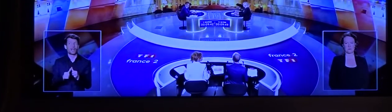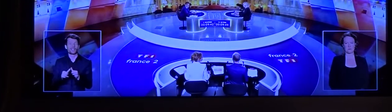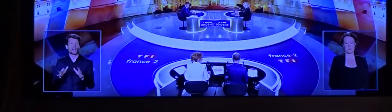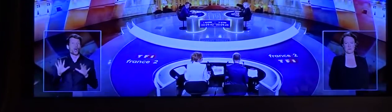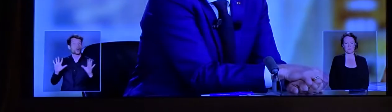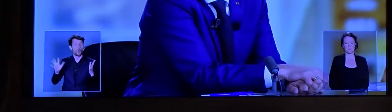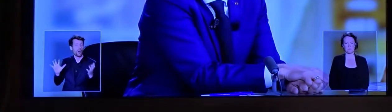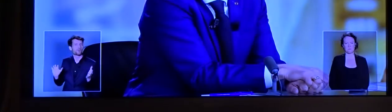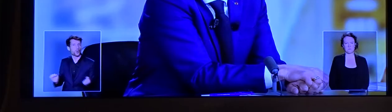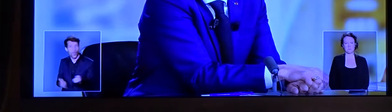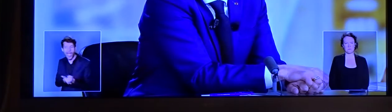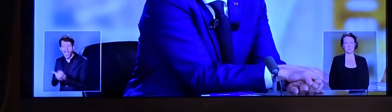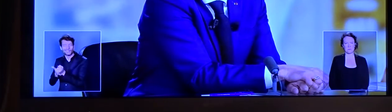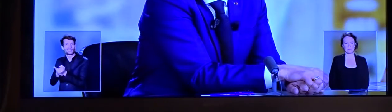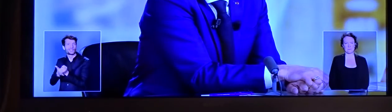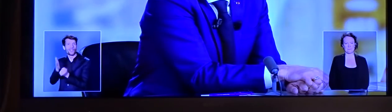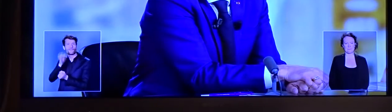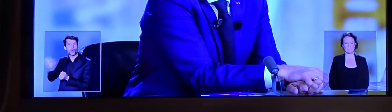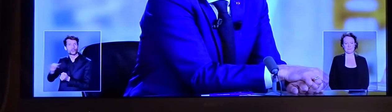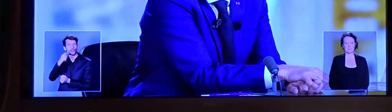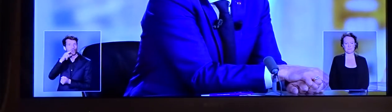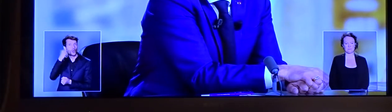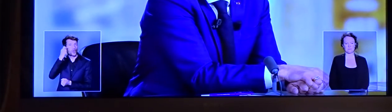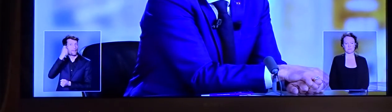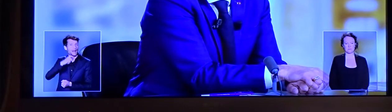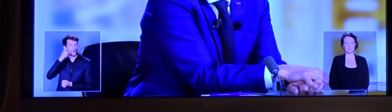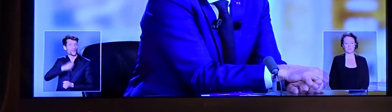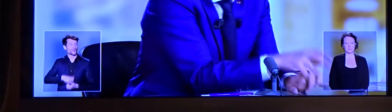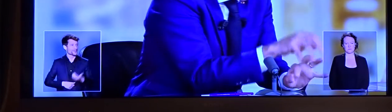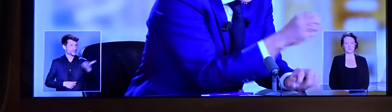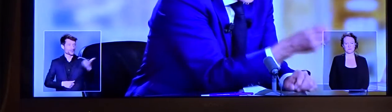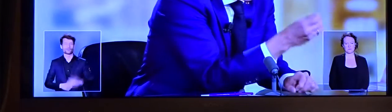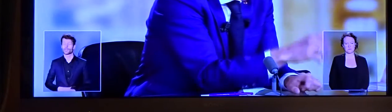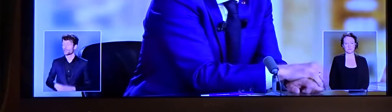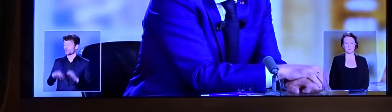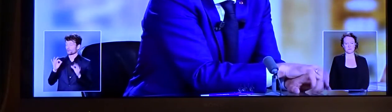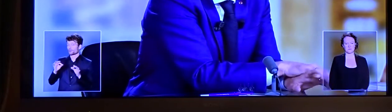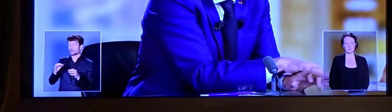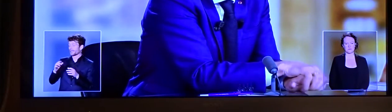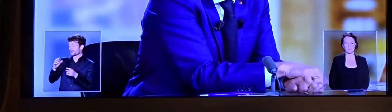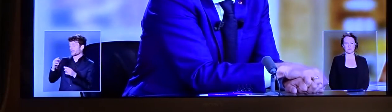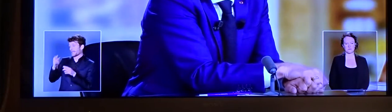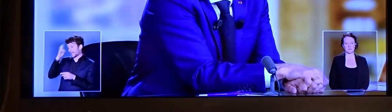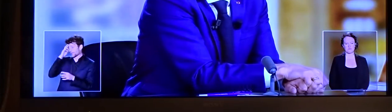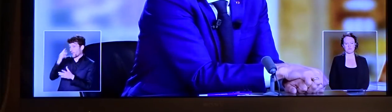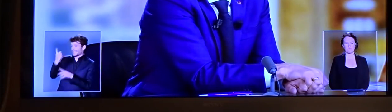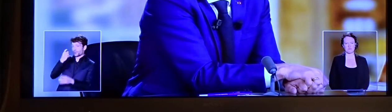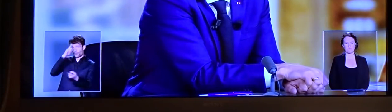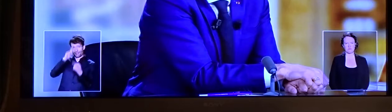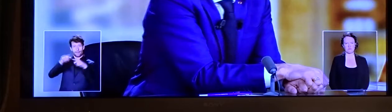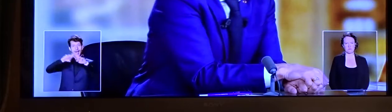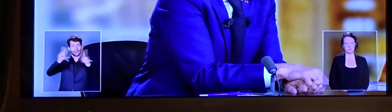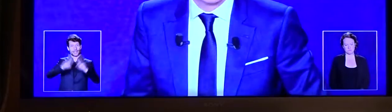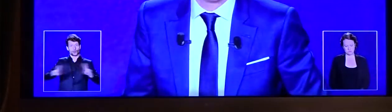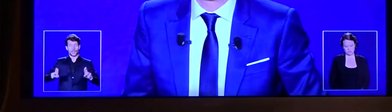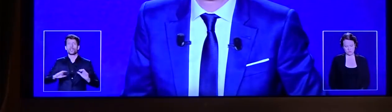aider l'Ukraine? Emmanuel Macron. D'abord, vous avez raison de poser la question internationale, évidemment, par ce qui